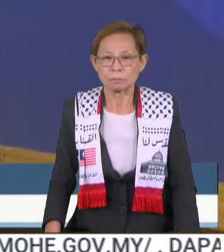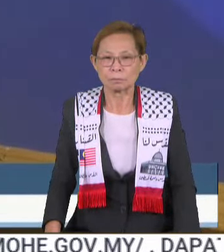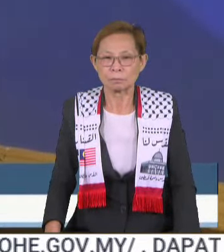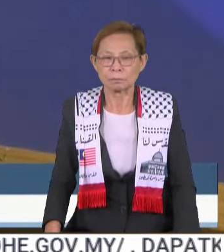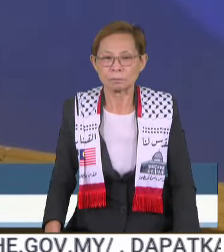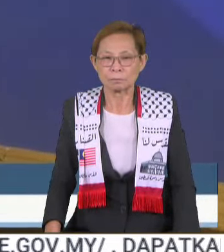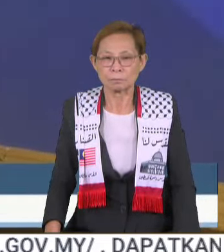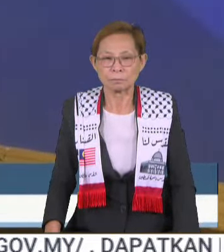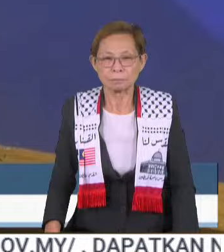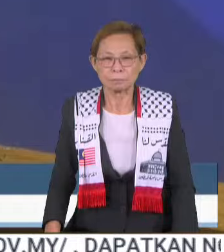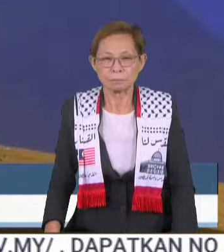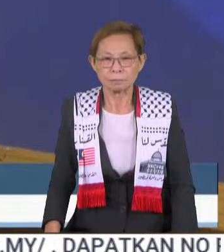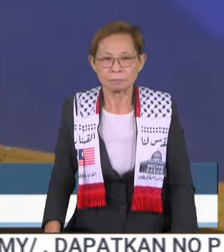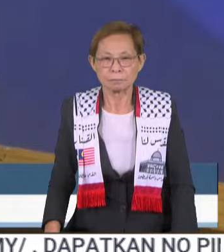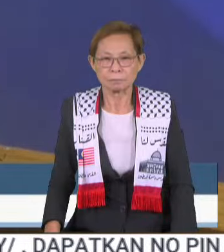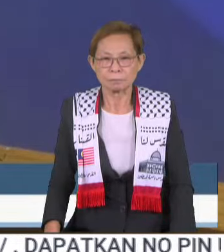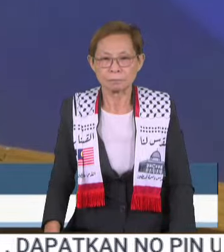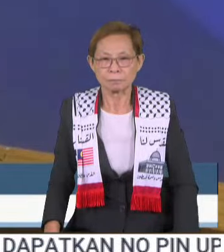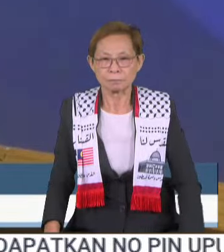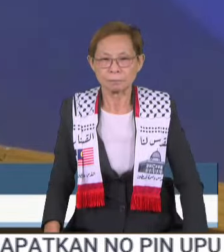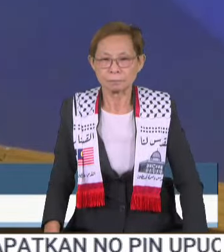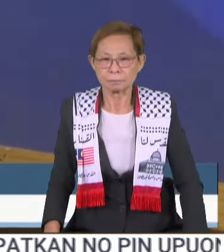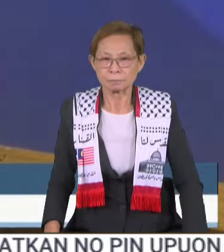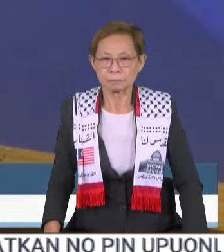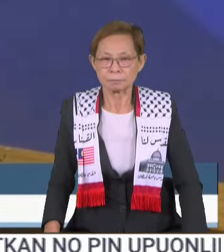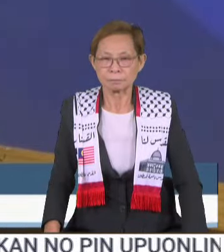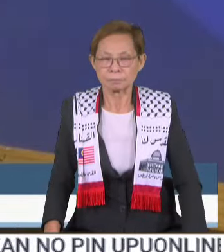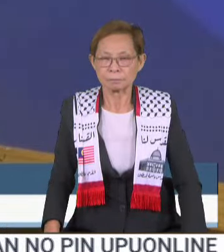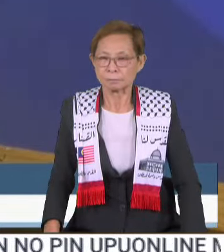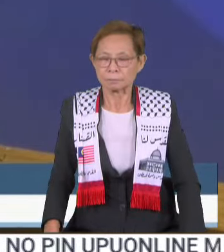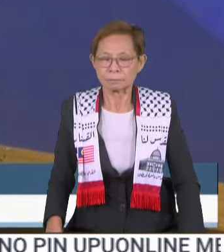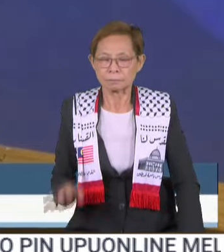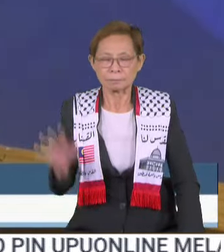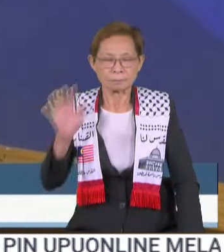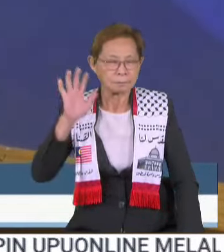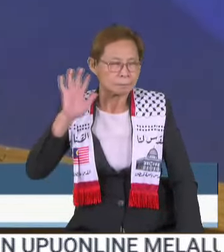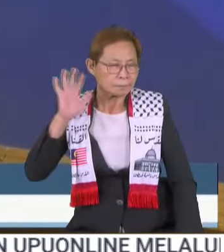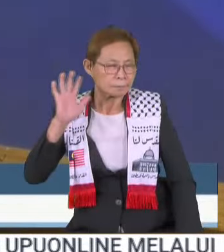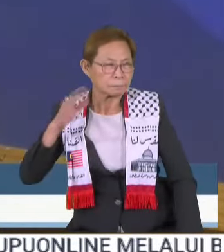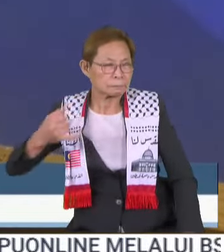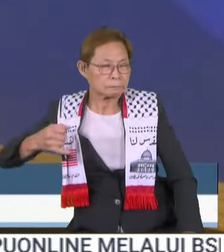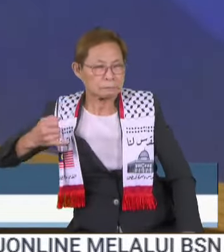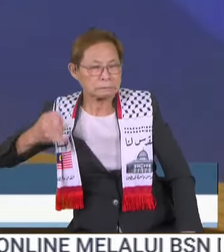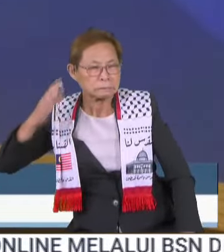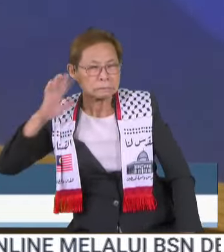Kita akan pengangkat, kita lantik sebagai